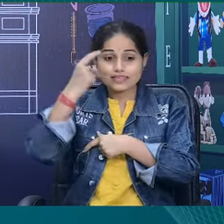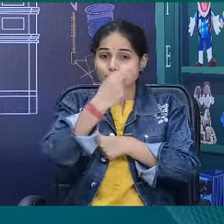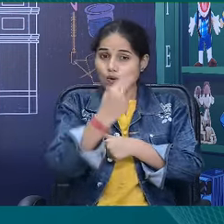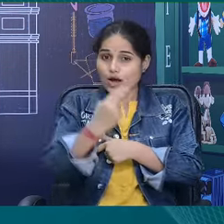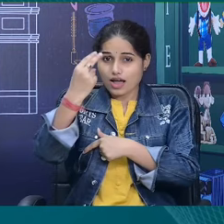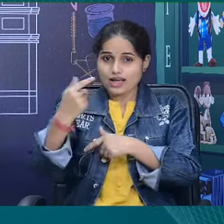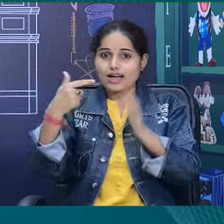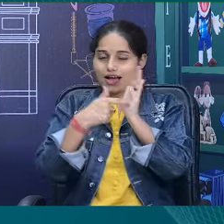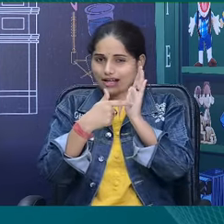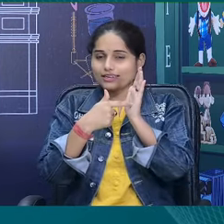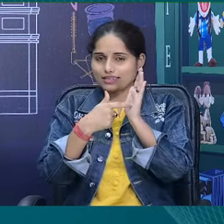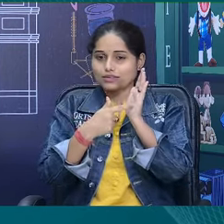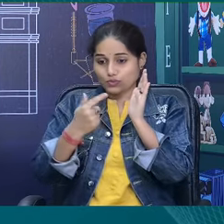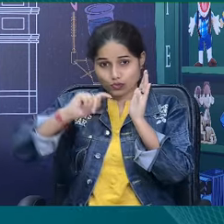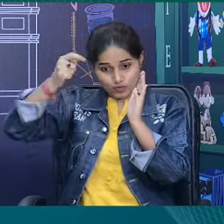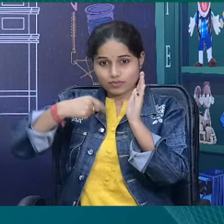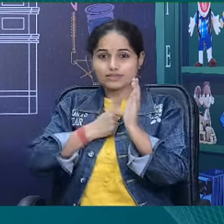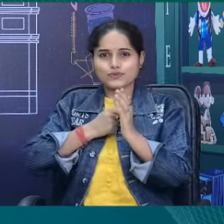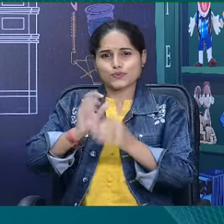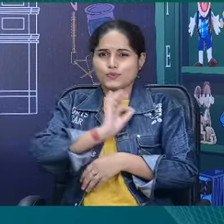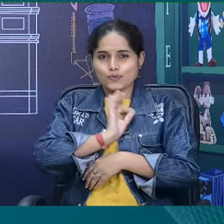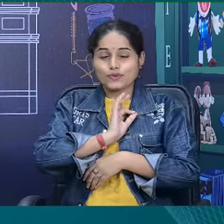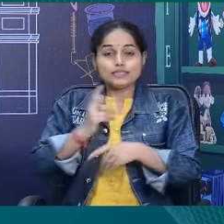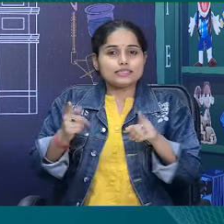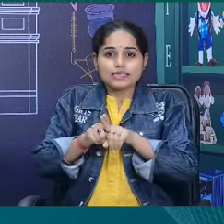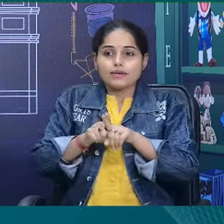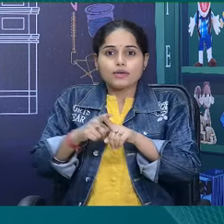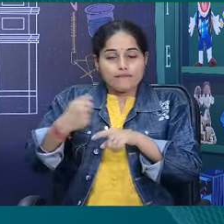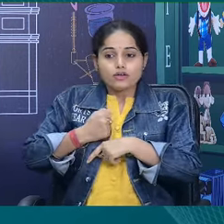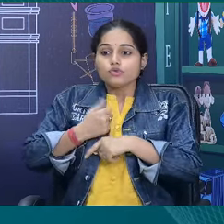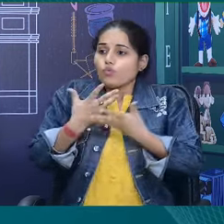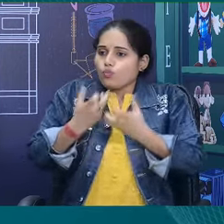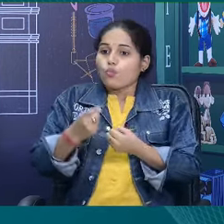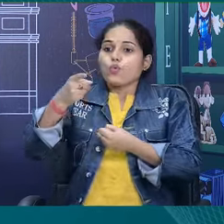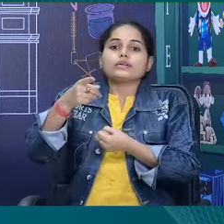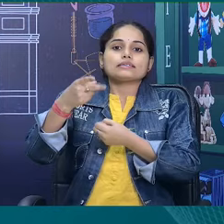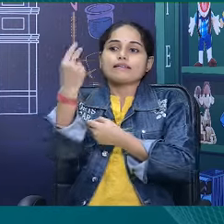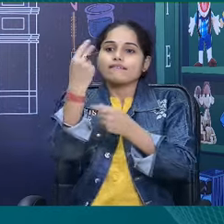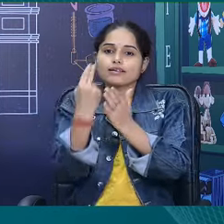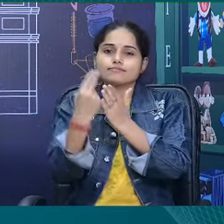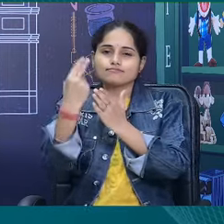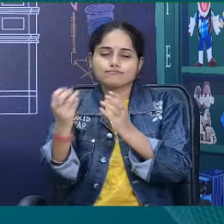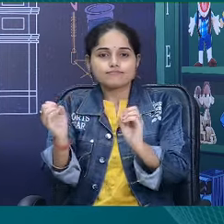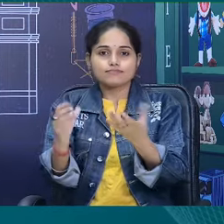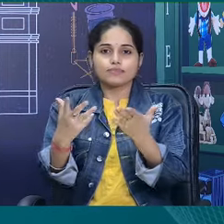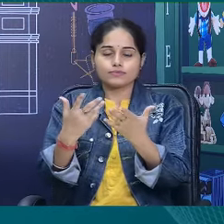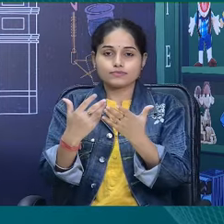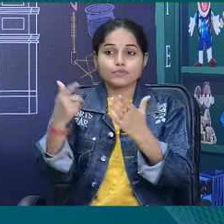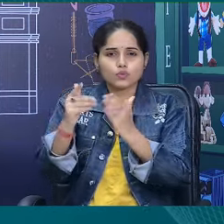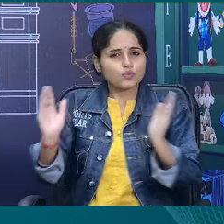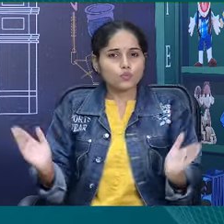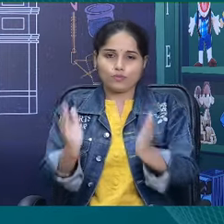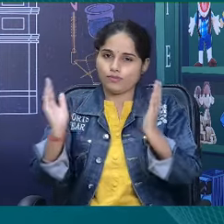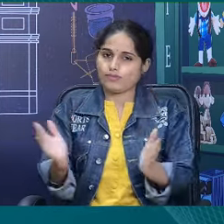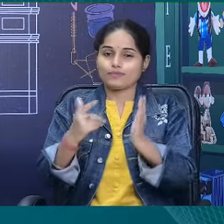ब्रिटिशर्स को पसंद है या जिसकी उनके उस क्षेत्र में डिमांड है वह उस प्रक्रिया उस प्रक्रिया को बहुत ज्यादा प्रोत्साहित करते